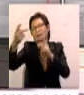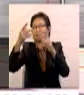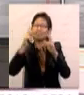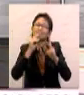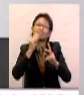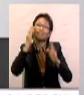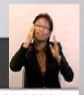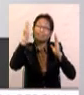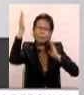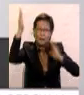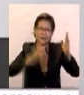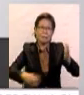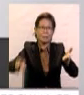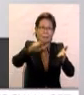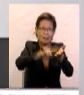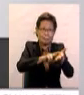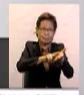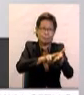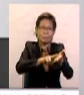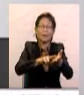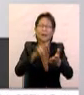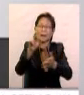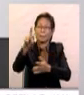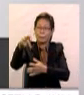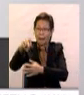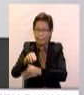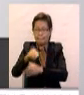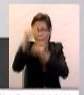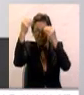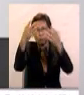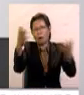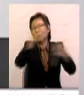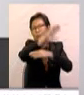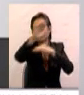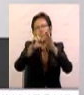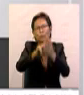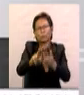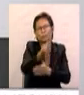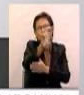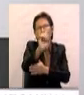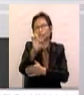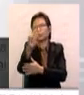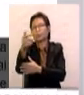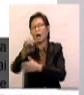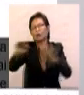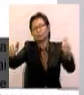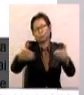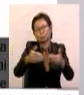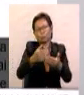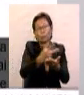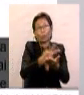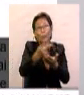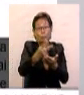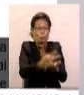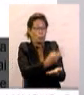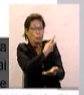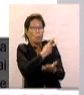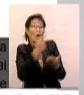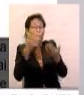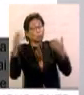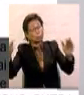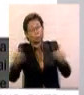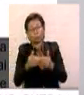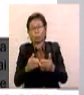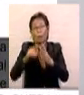Menerusi satu kenyataan media, Kementerian Pendidikan memaklumkan semua universiti di Sudan telah ditutup sejak 2 minggu lalu dan akan dibuka